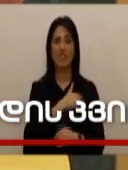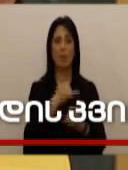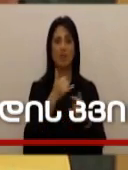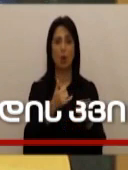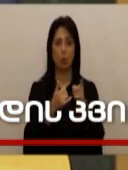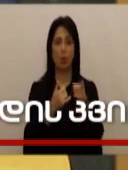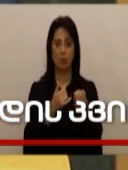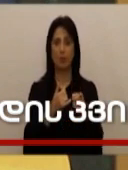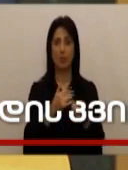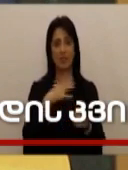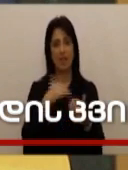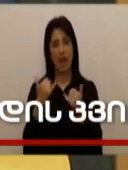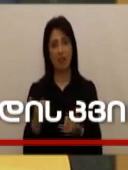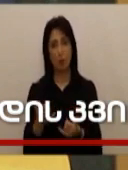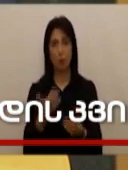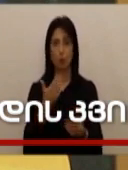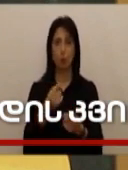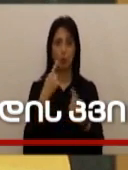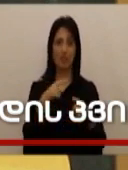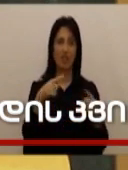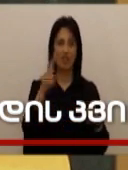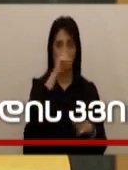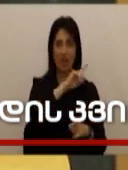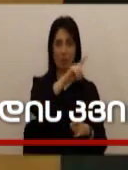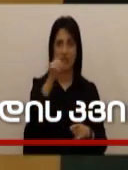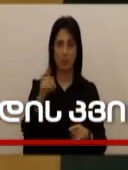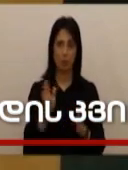hurebit. Em sa hurebit, sa cartulos, cu s-o ați scoasa hâmțepos.